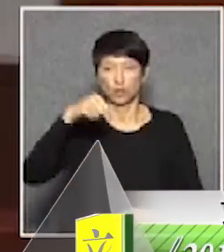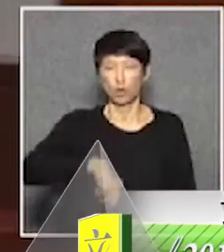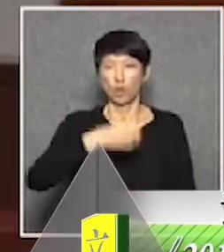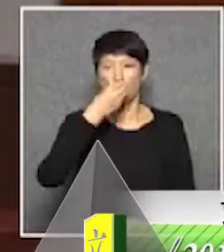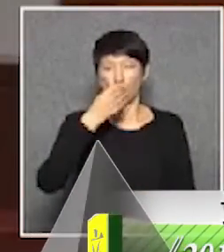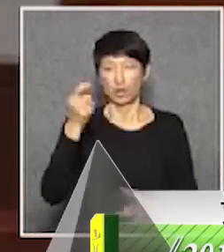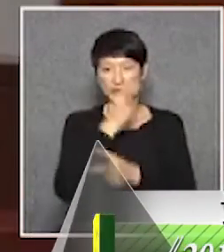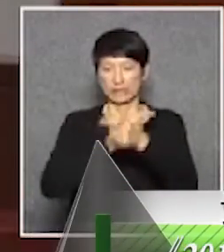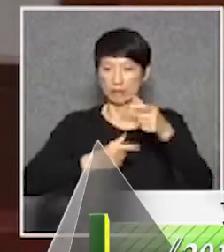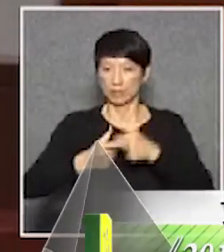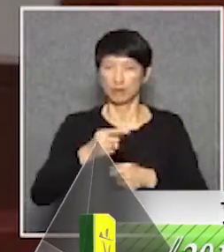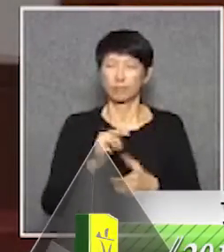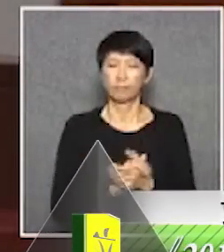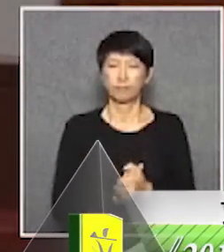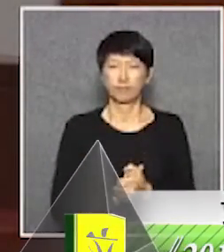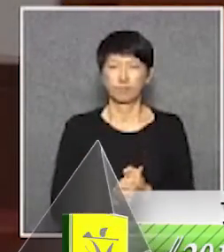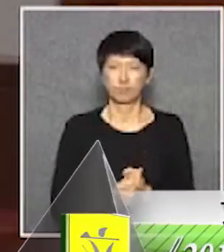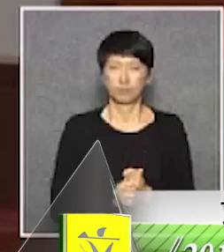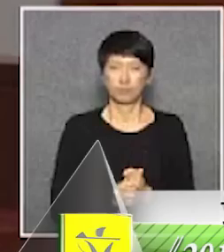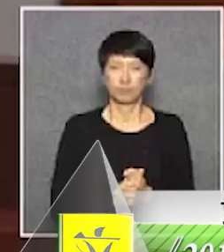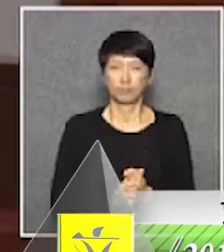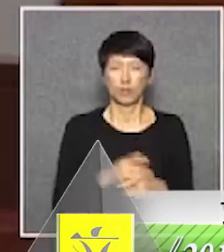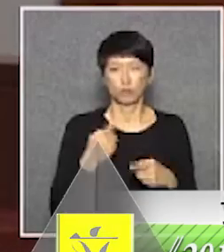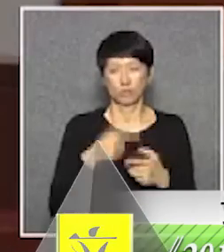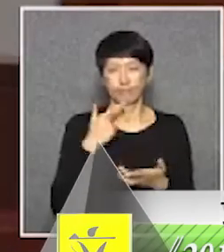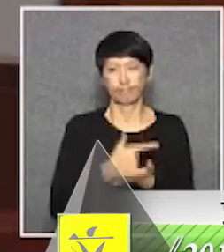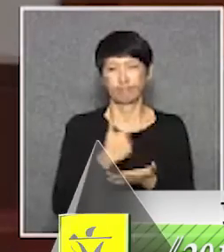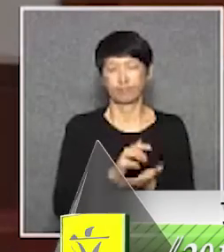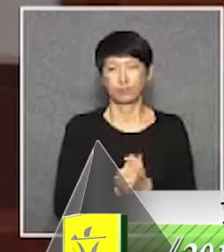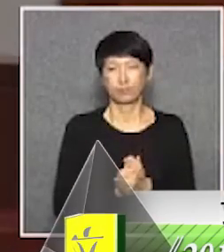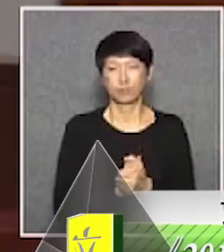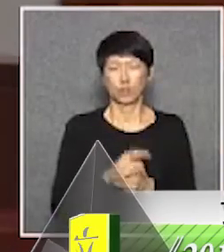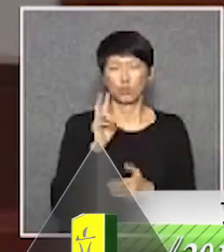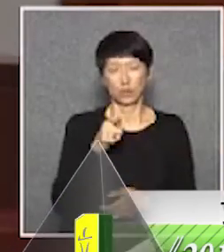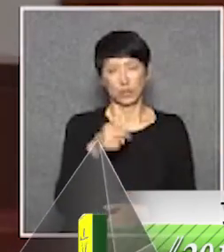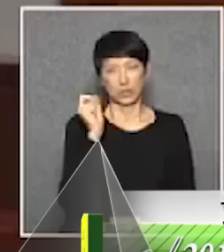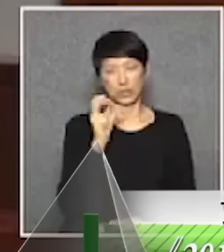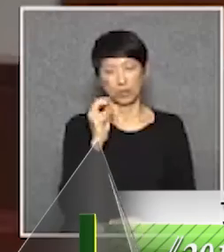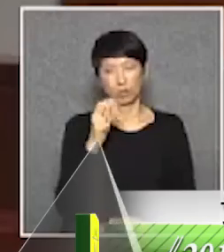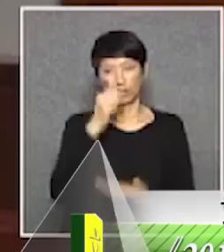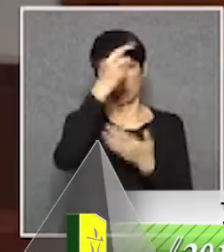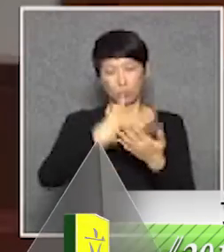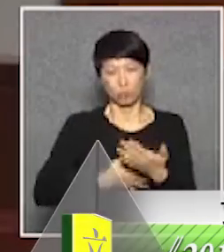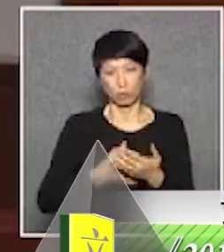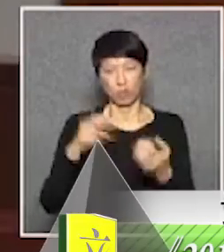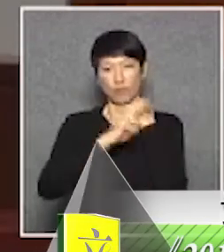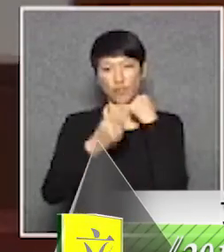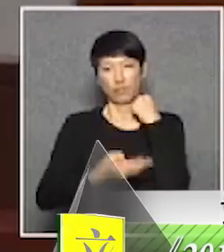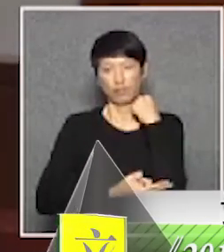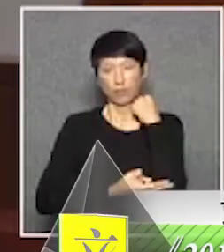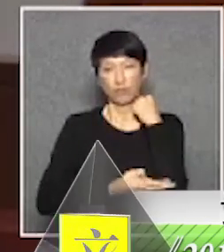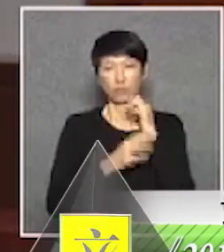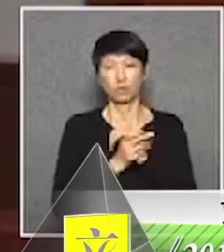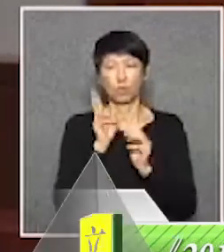經濟，係嘛？呢個係非常之重要嘅，係嘛？如果你仍然係用一個制度法律去